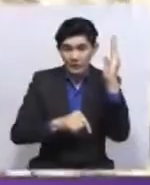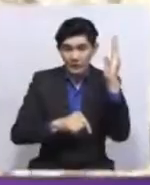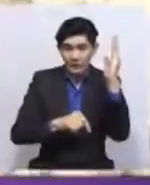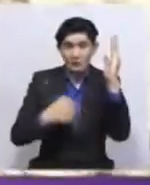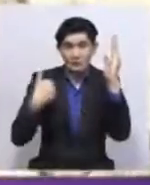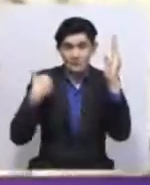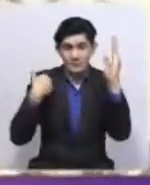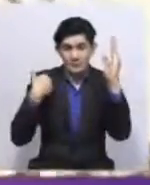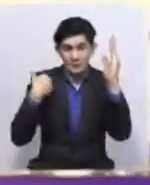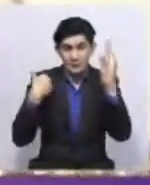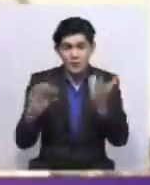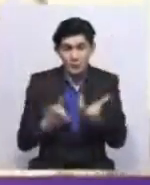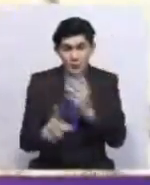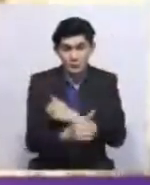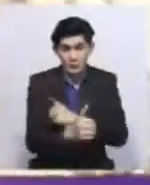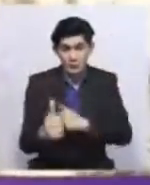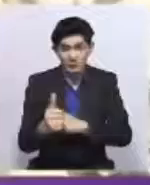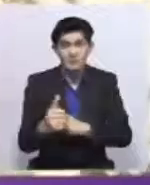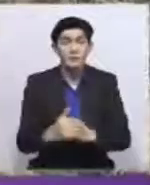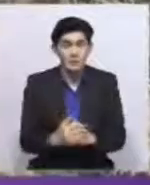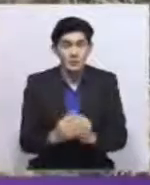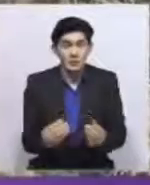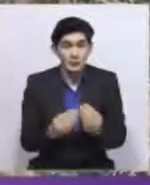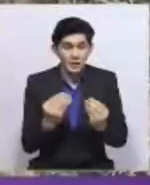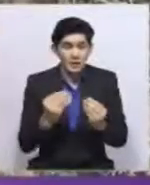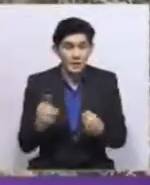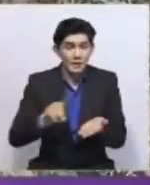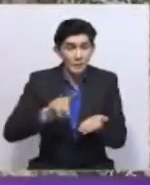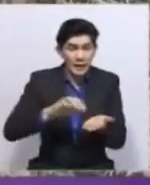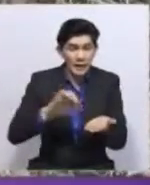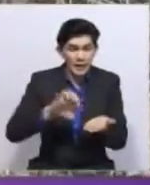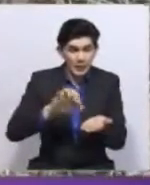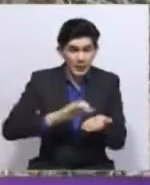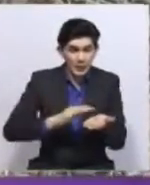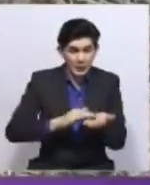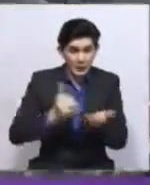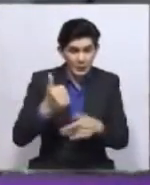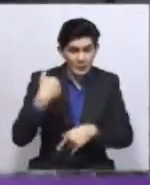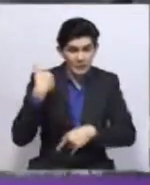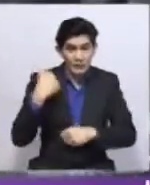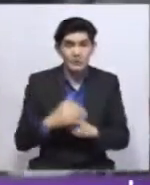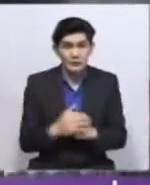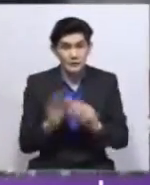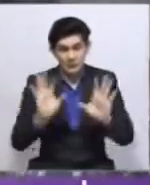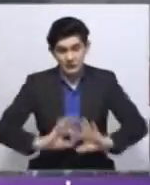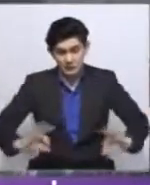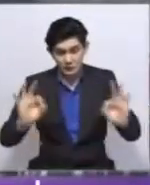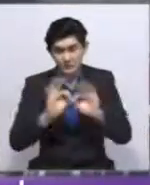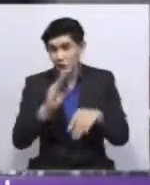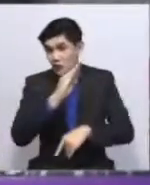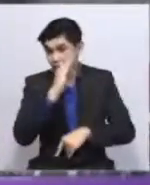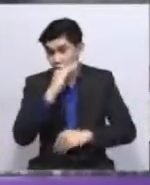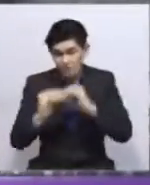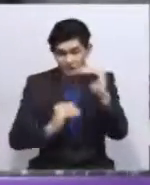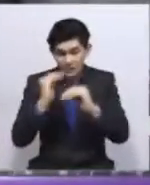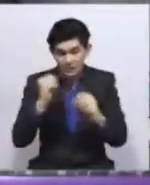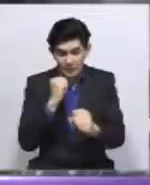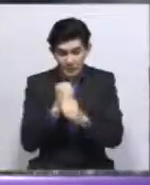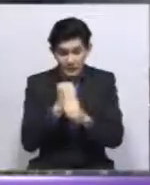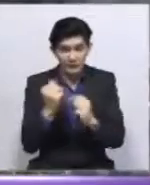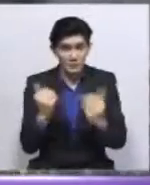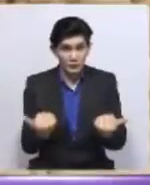นี่มีคุณภาพในการที่ได้แป้งนะคะแล้วก็ที่สำคัญก็คือถ้าเฮาเอาไปต่อยอดในต